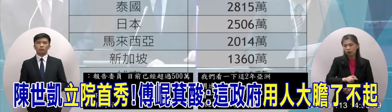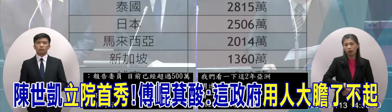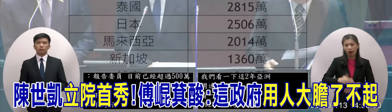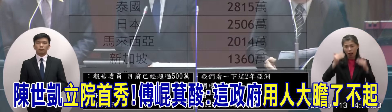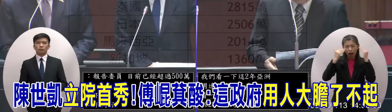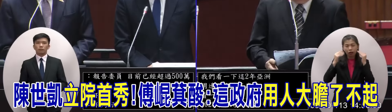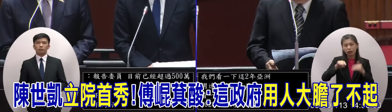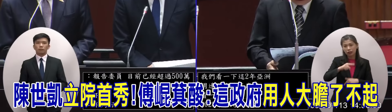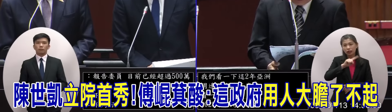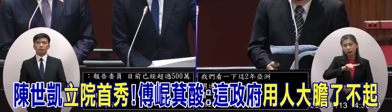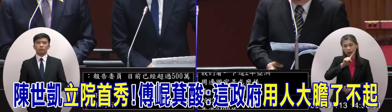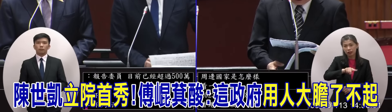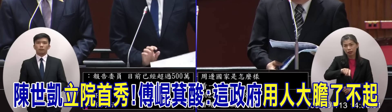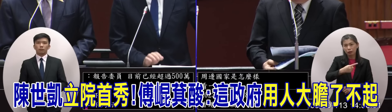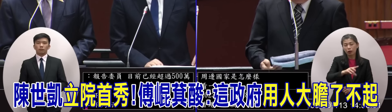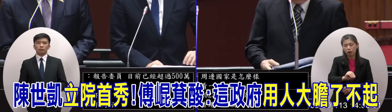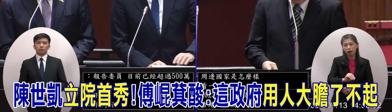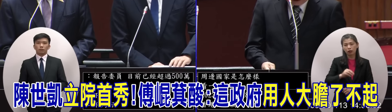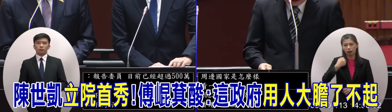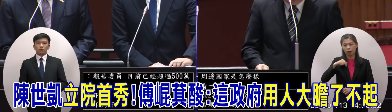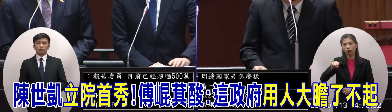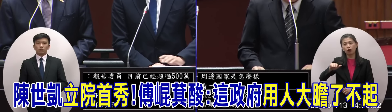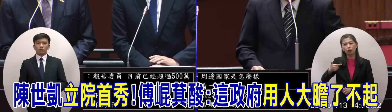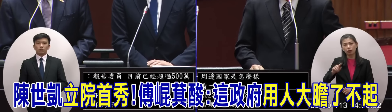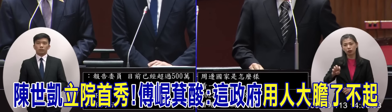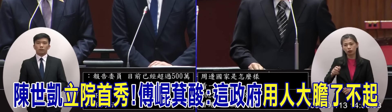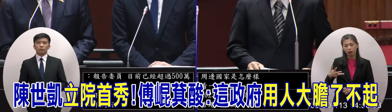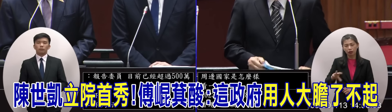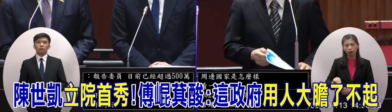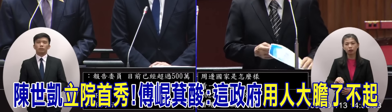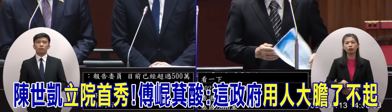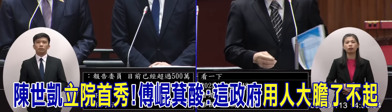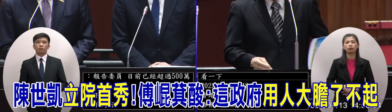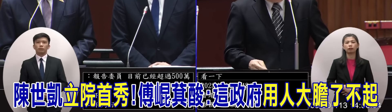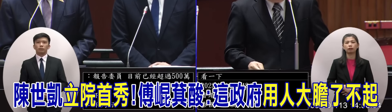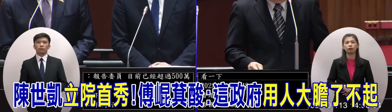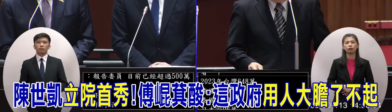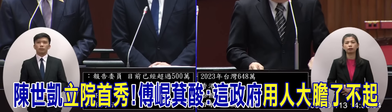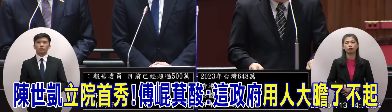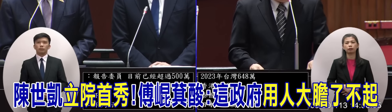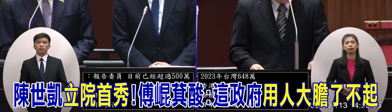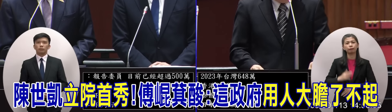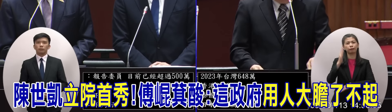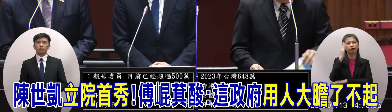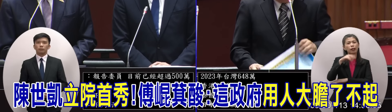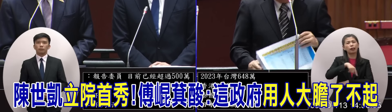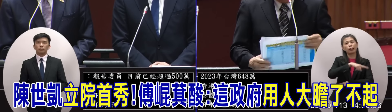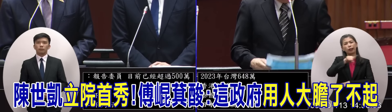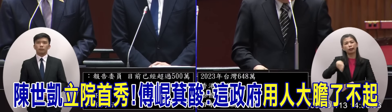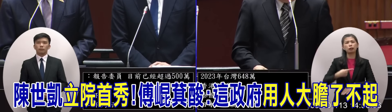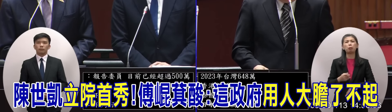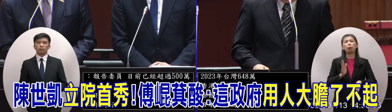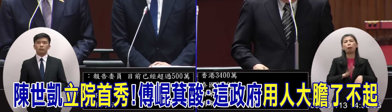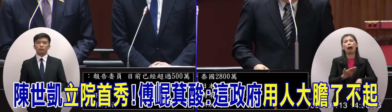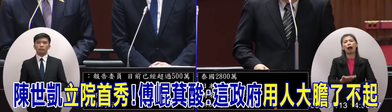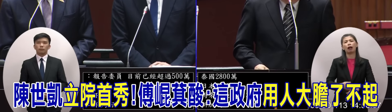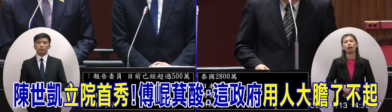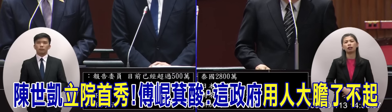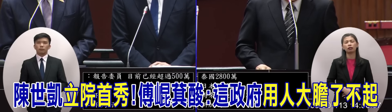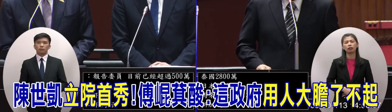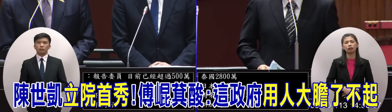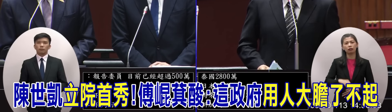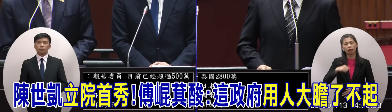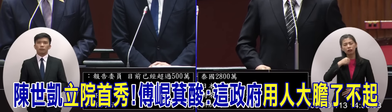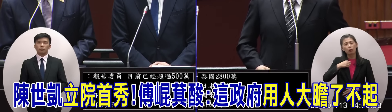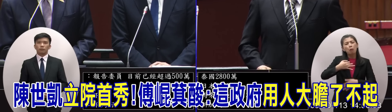国1100万，台湾648万。我们的行政部门都生病了，台